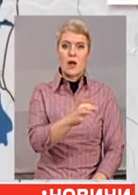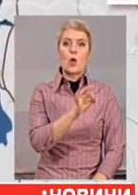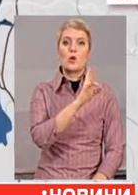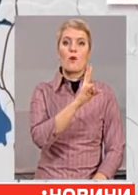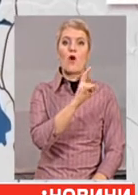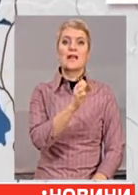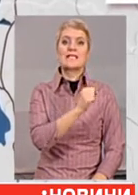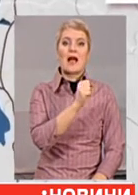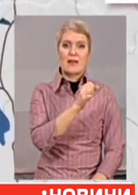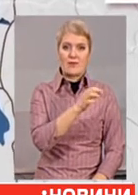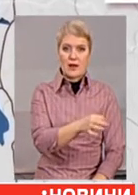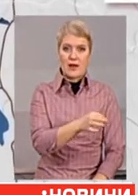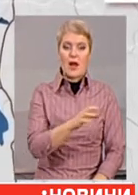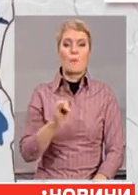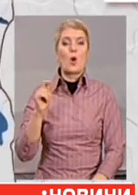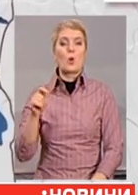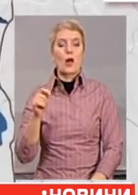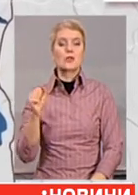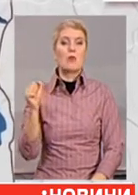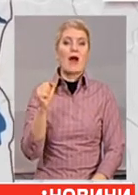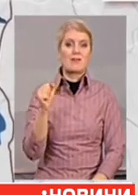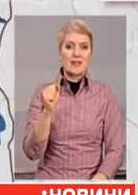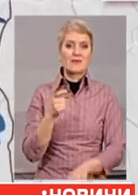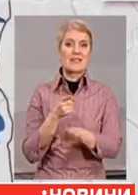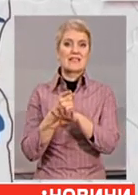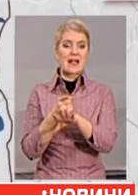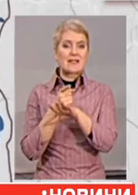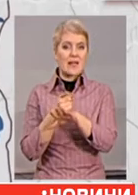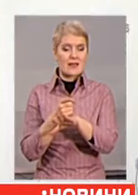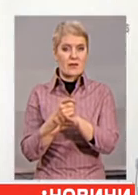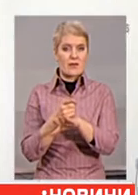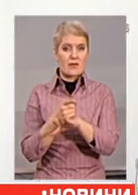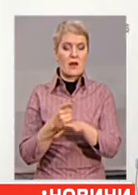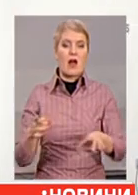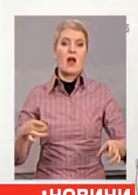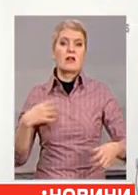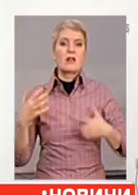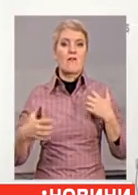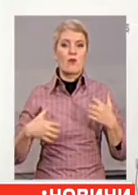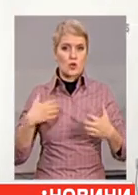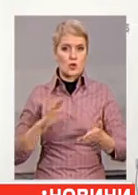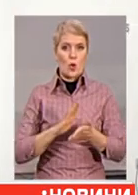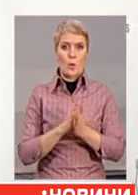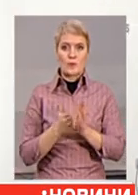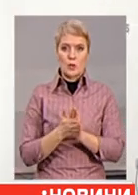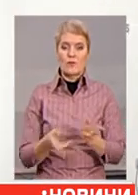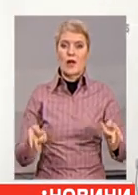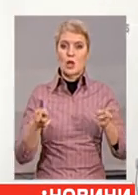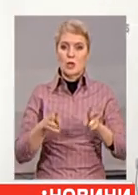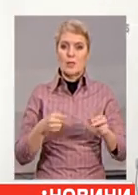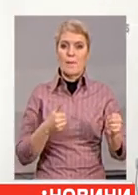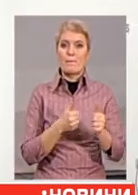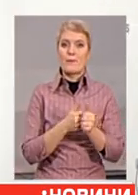та БТРів, а по Луганському і Авдіївці – з танків. Тривожною обстановка залишається на східних підступах до